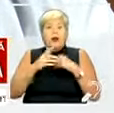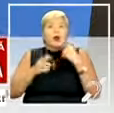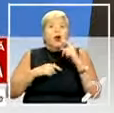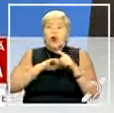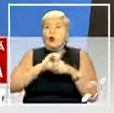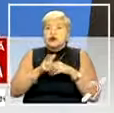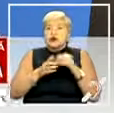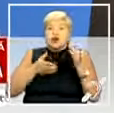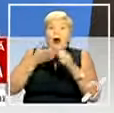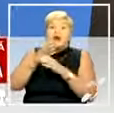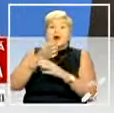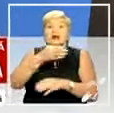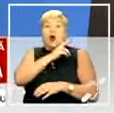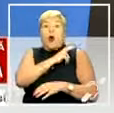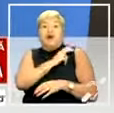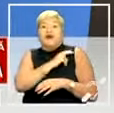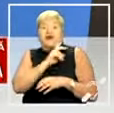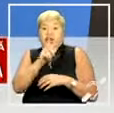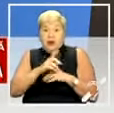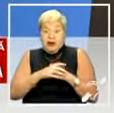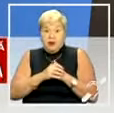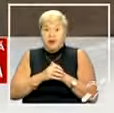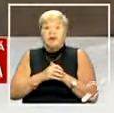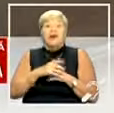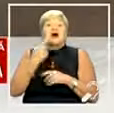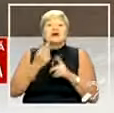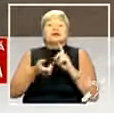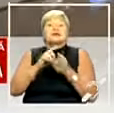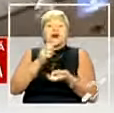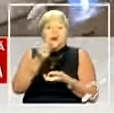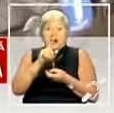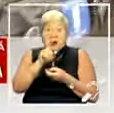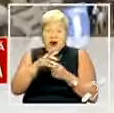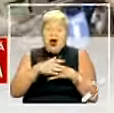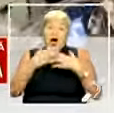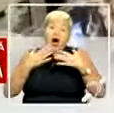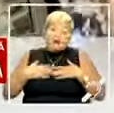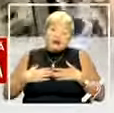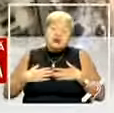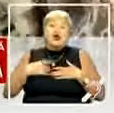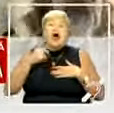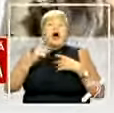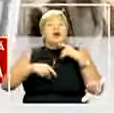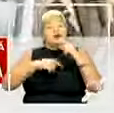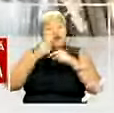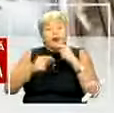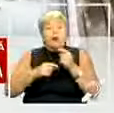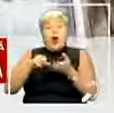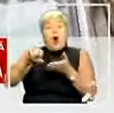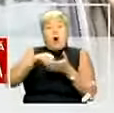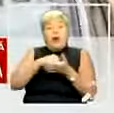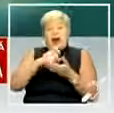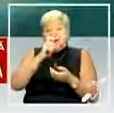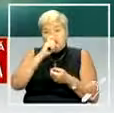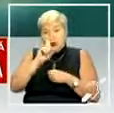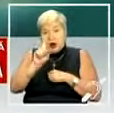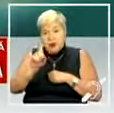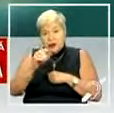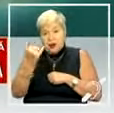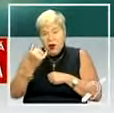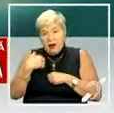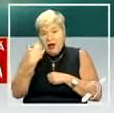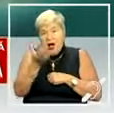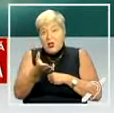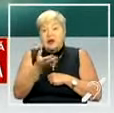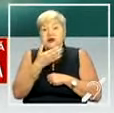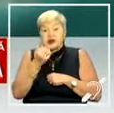intrat ofițerii de GEA. În schimbul acestor bani, Marian Gașpar ar fi urmat să-l opereze pe respectivul pacient. Vă spuneam, ofițerii